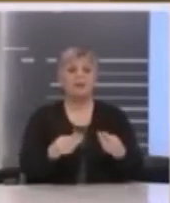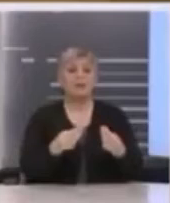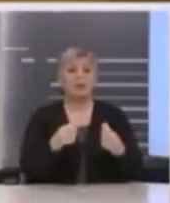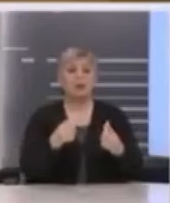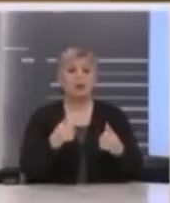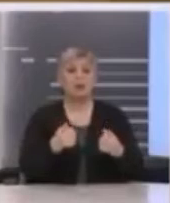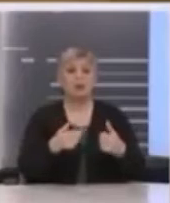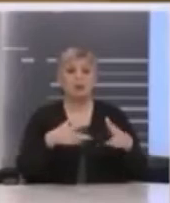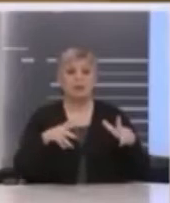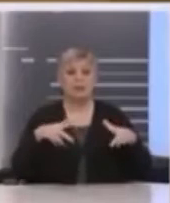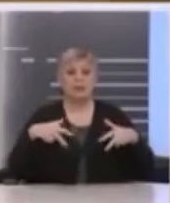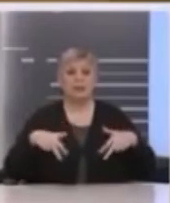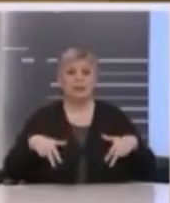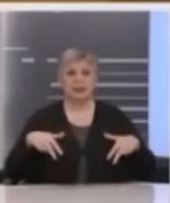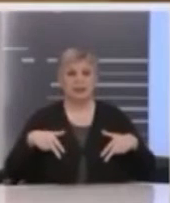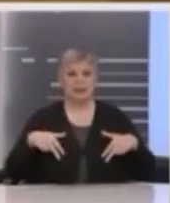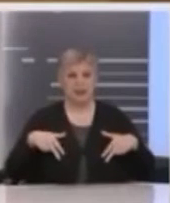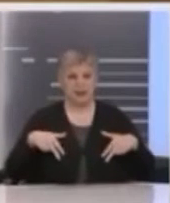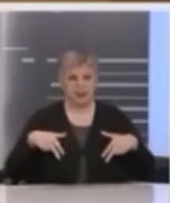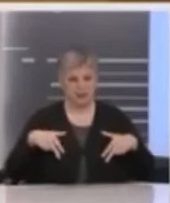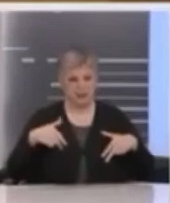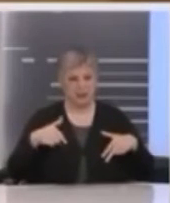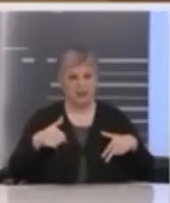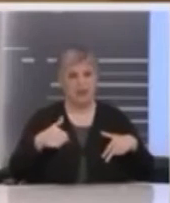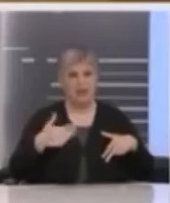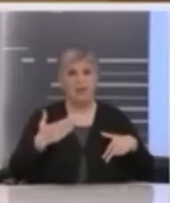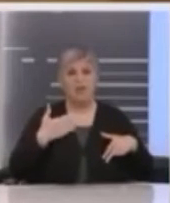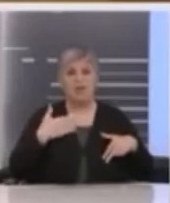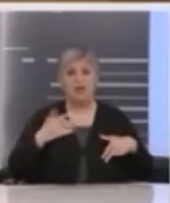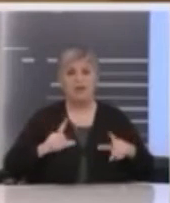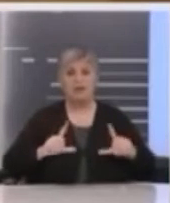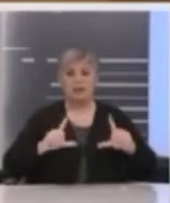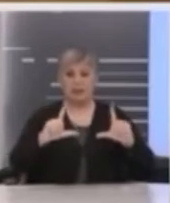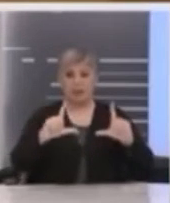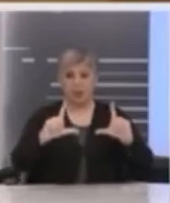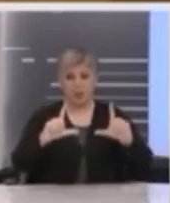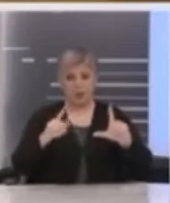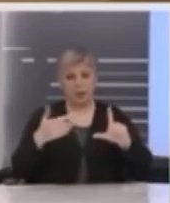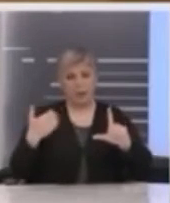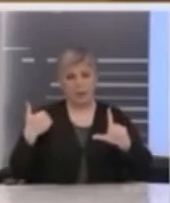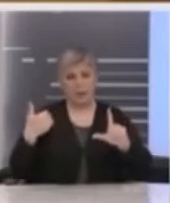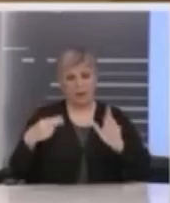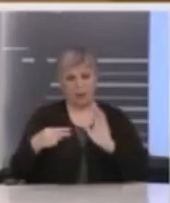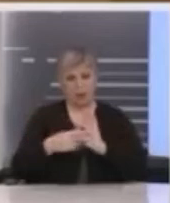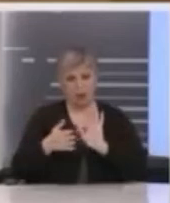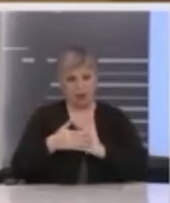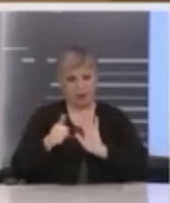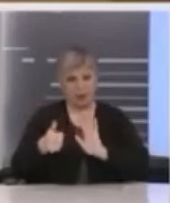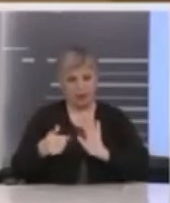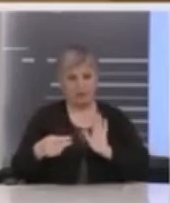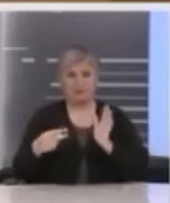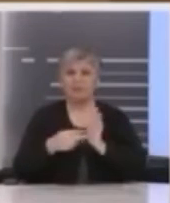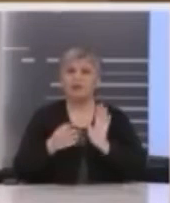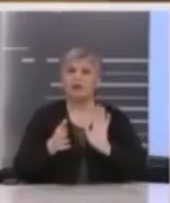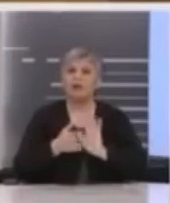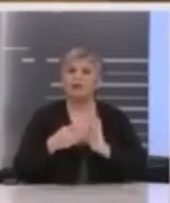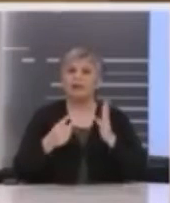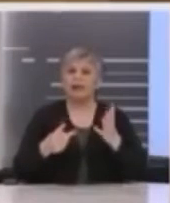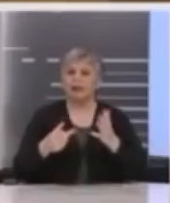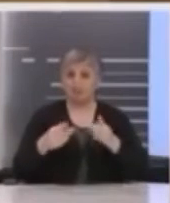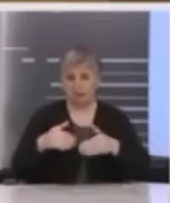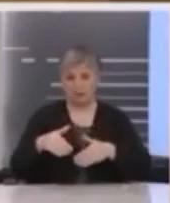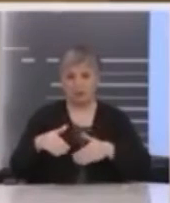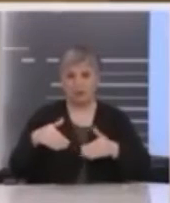το 2017 και το 2016 προηγουμένως να πει ότι να,